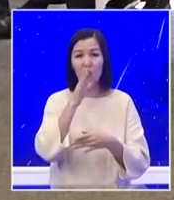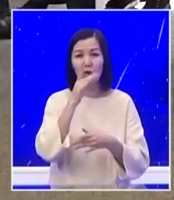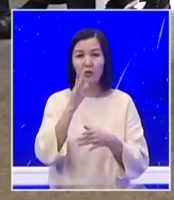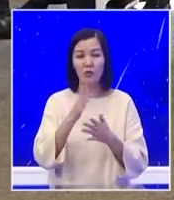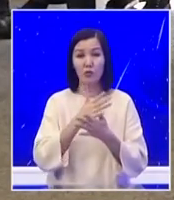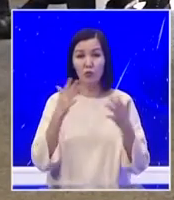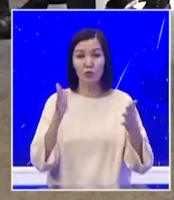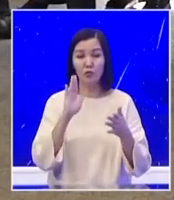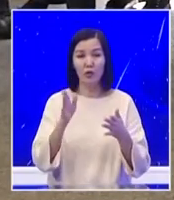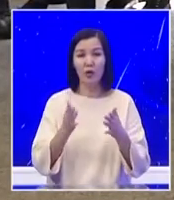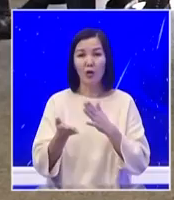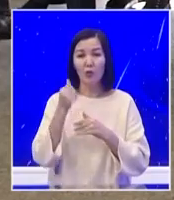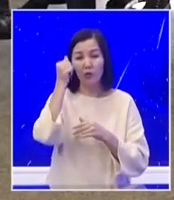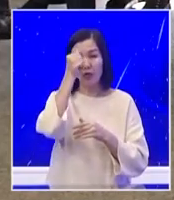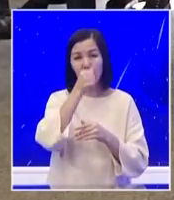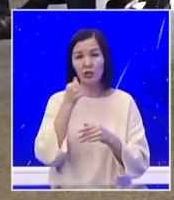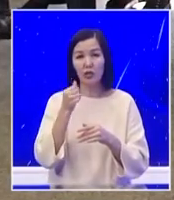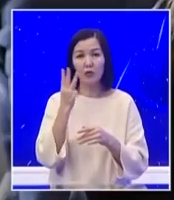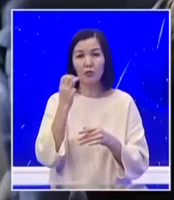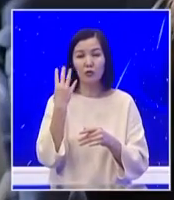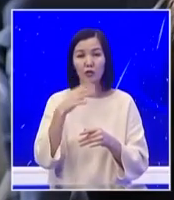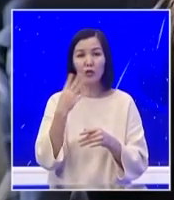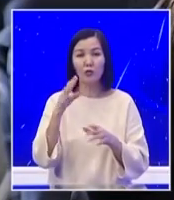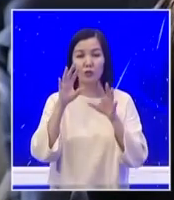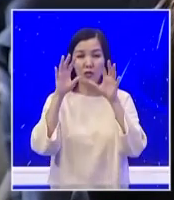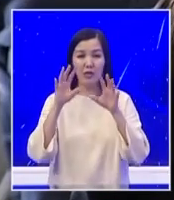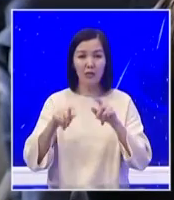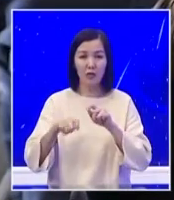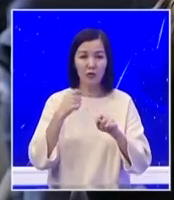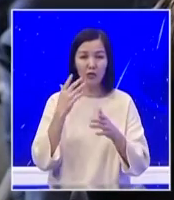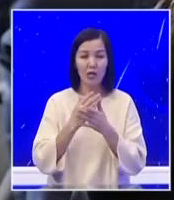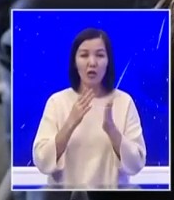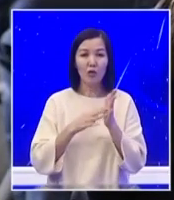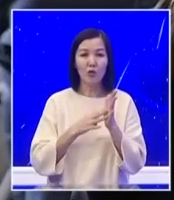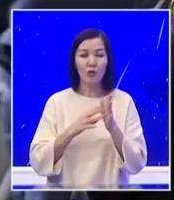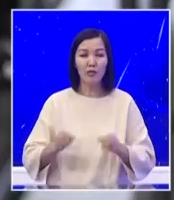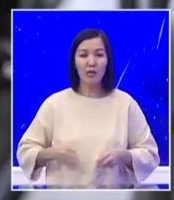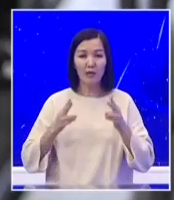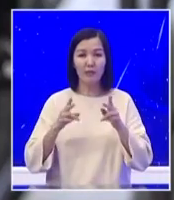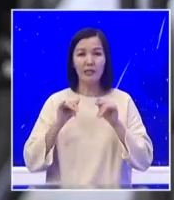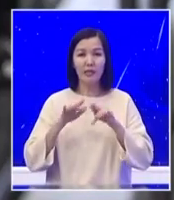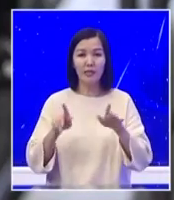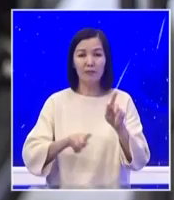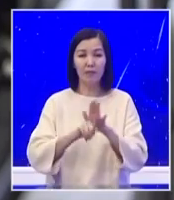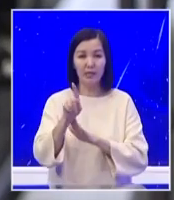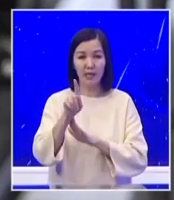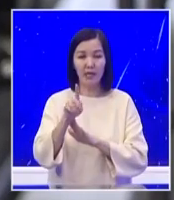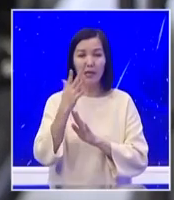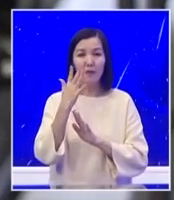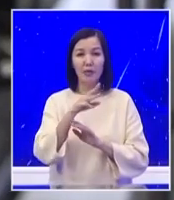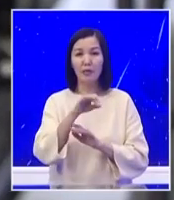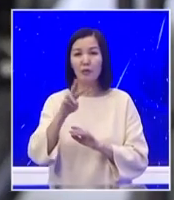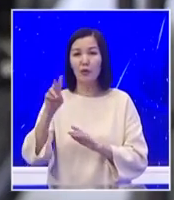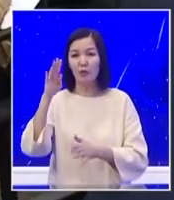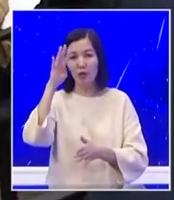ұлғайтылады. Еске салайық, өткен жылы өңірде 344 заң бұзушылығы анықталып, 9 қылмыстық іс қозғалған. Нәтижесінде 5 миллион